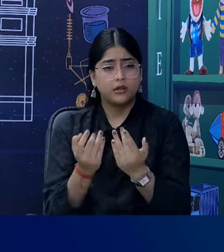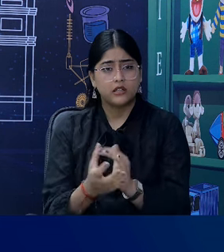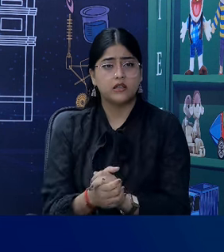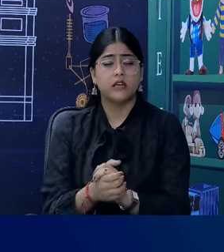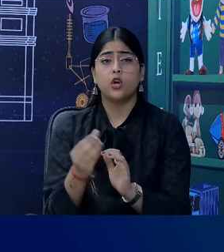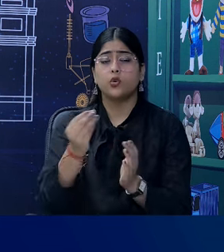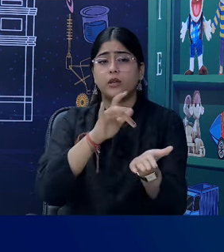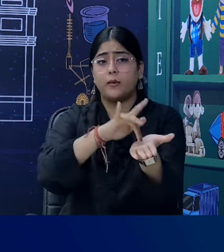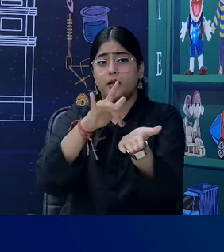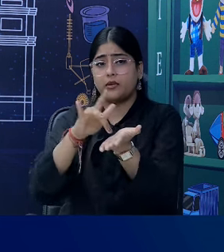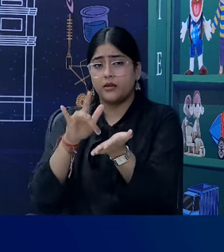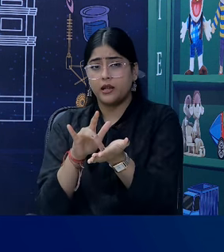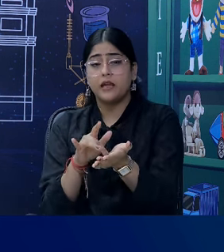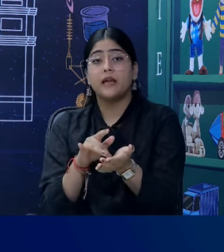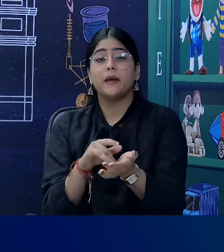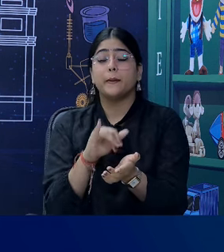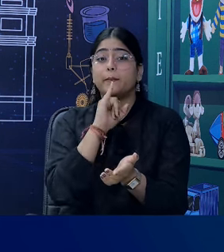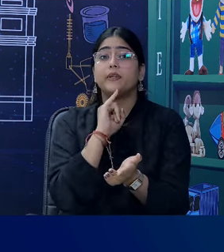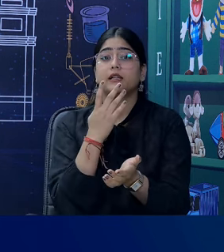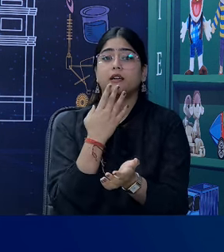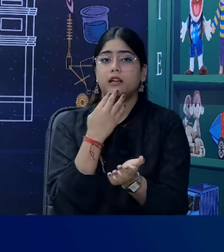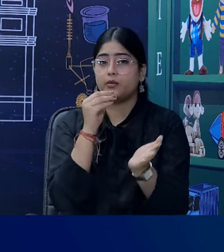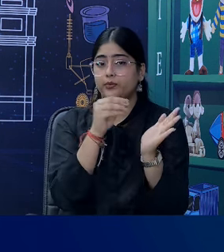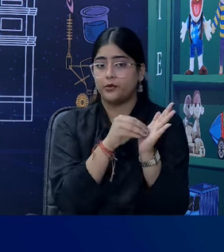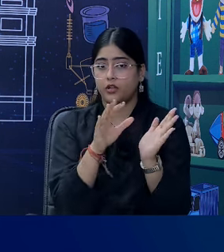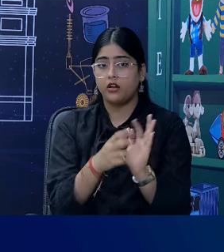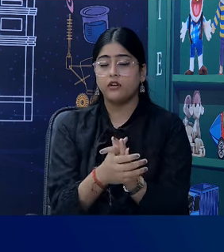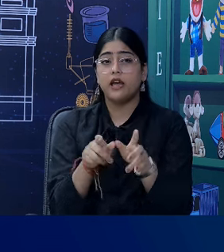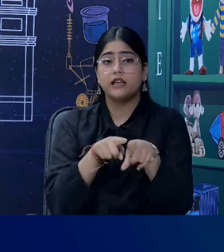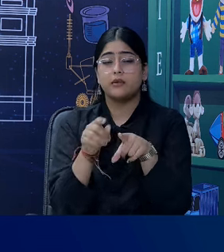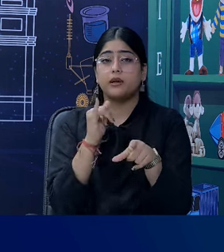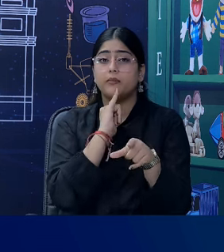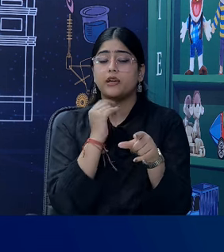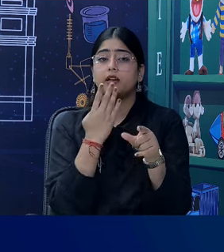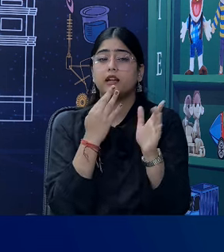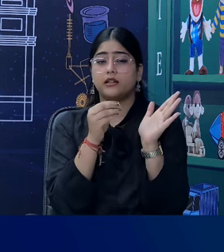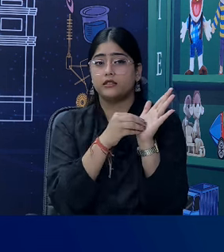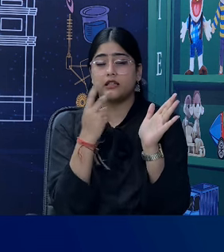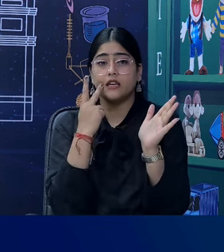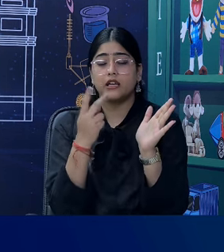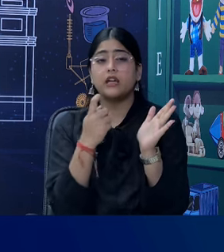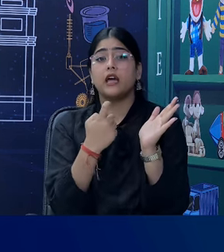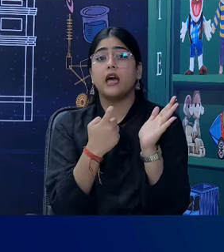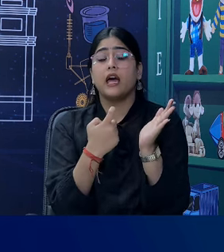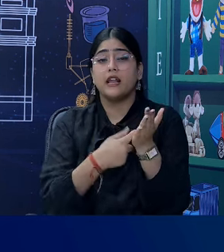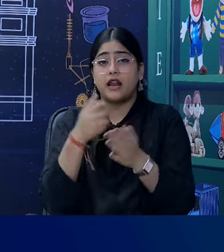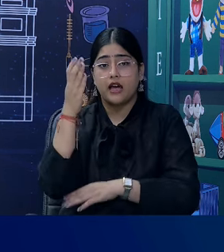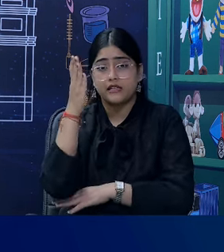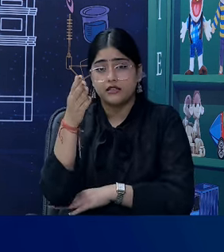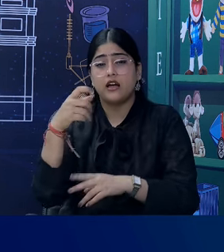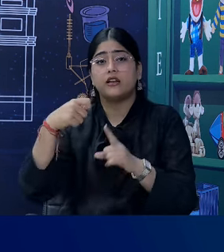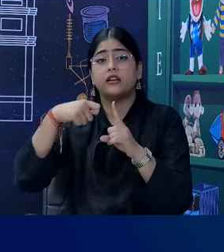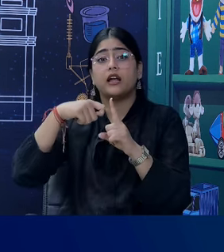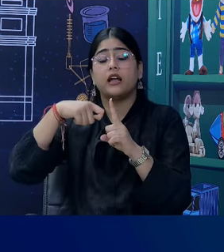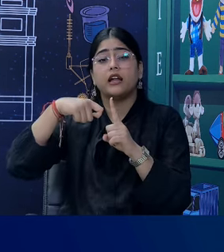ऐसे क्षेत्र हैं जिनको पिंक कलर से किया गया है है ना तो पिंक कलर में जैसे राजस्थान न है केरल उड़ीसा पश्चिम